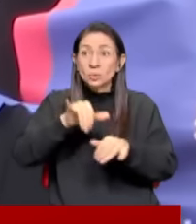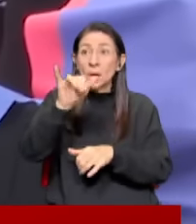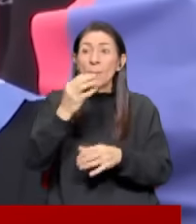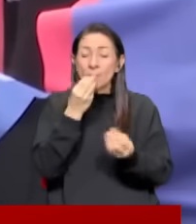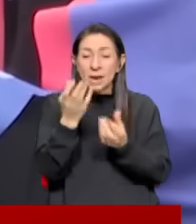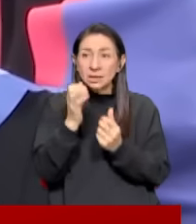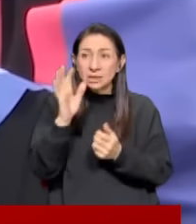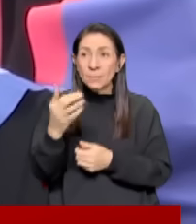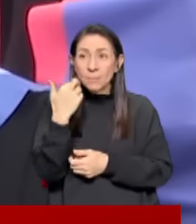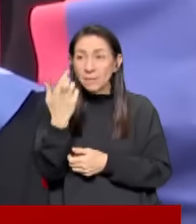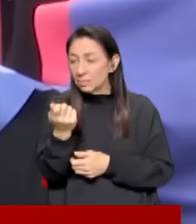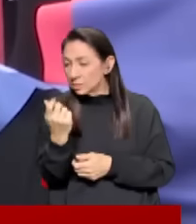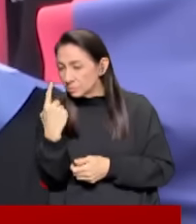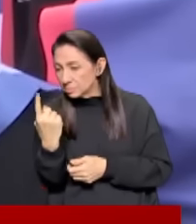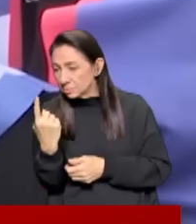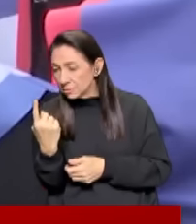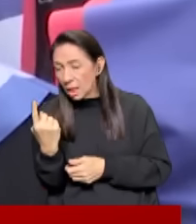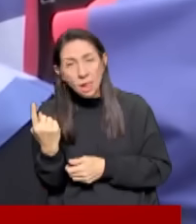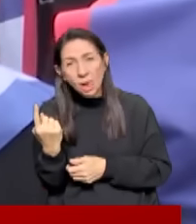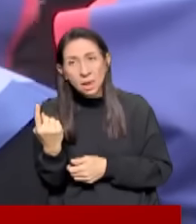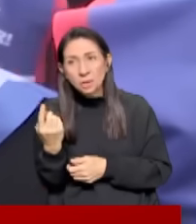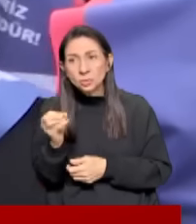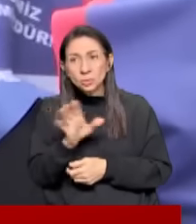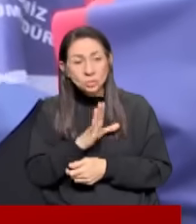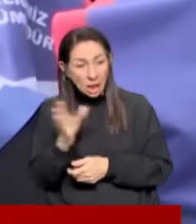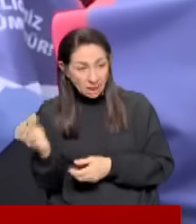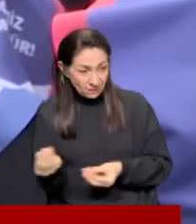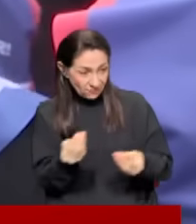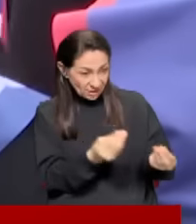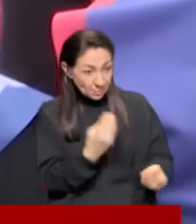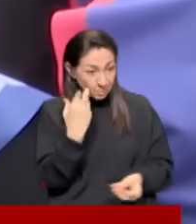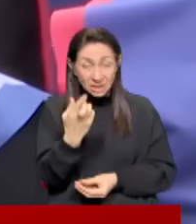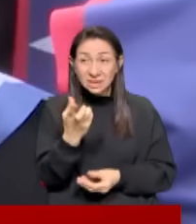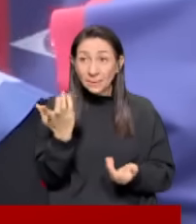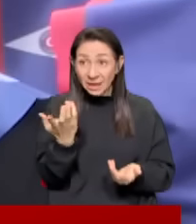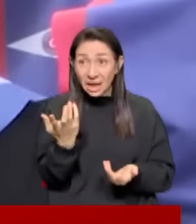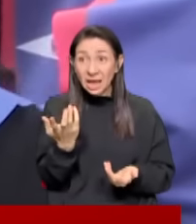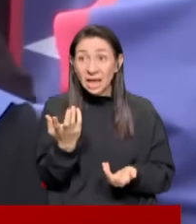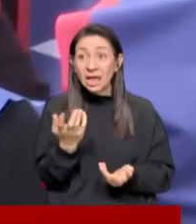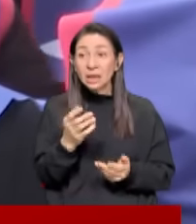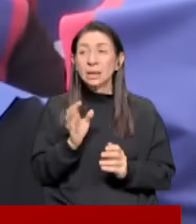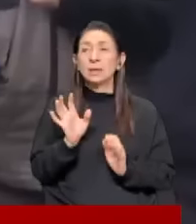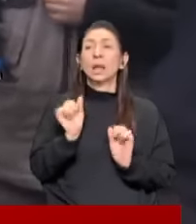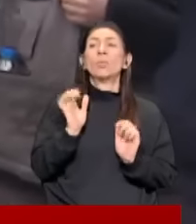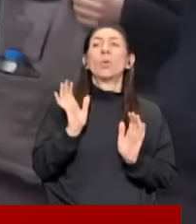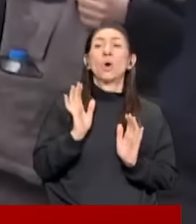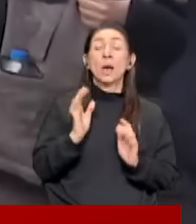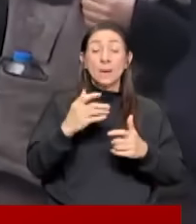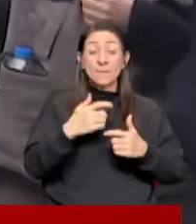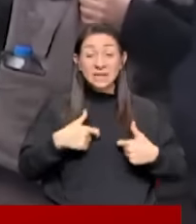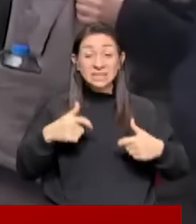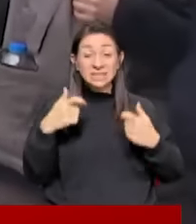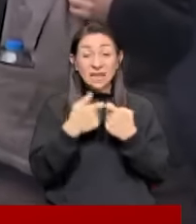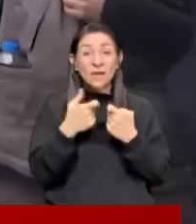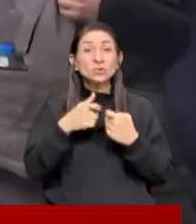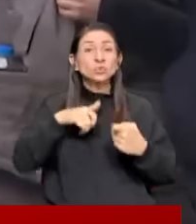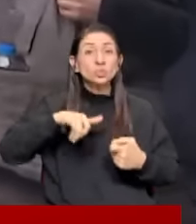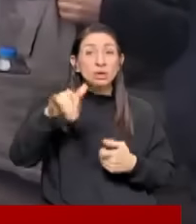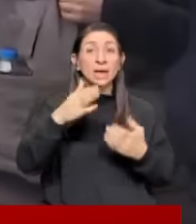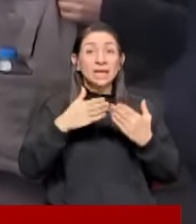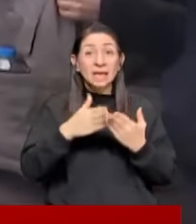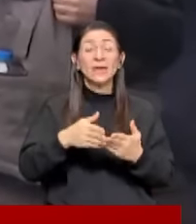markete gittiği zaman, peynirin fiyatına baktığı zaman çocuğa alacağı peynirde bile geri çekiliyor. Milli savaş uçaklarının,